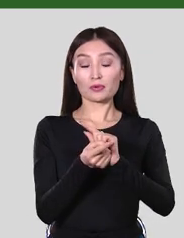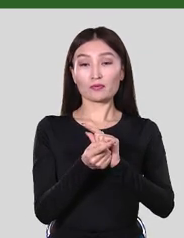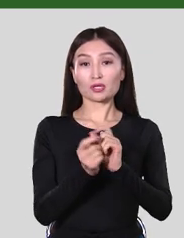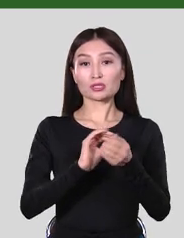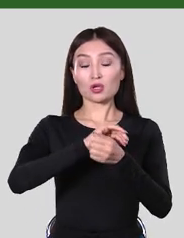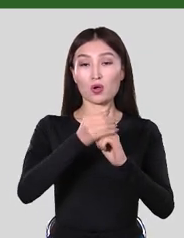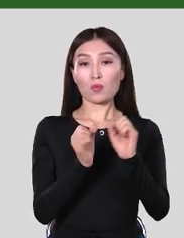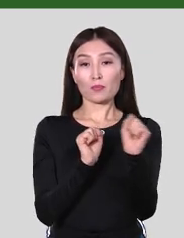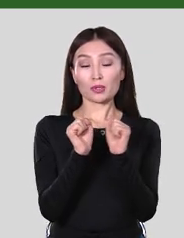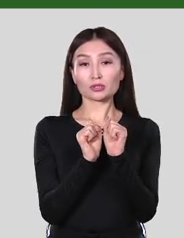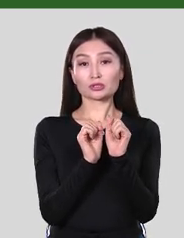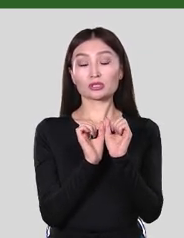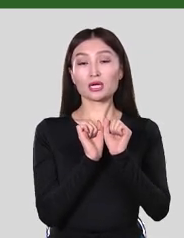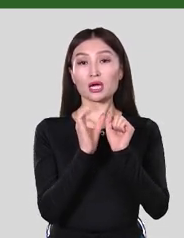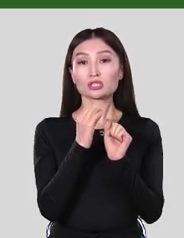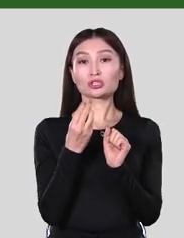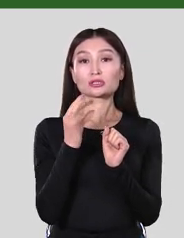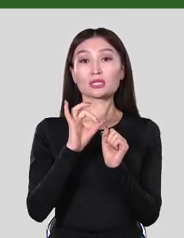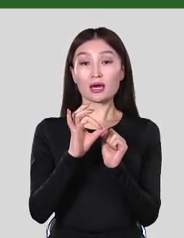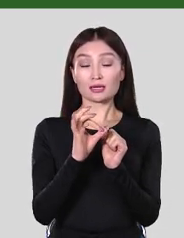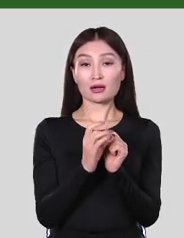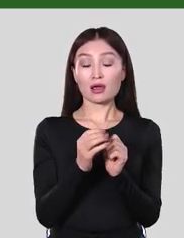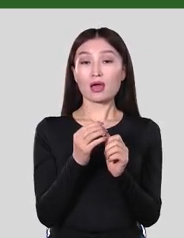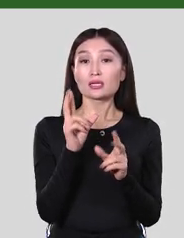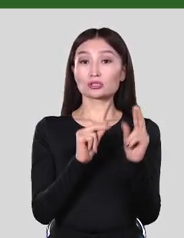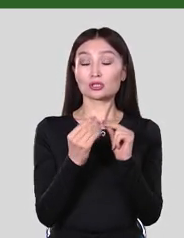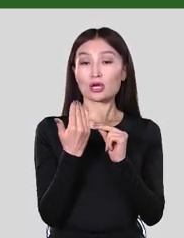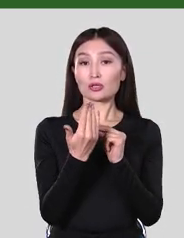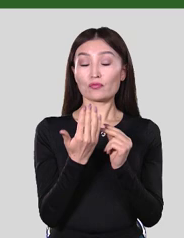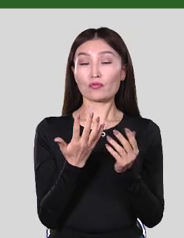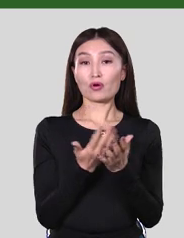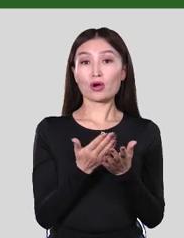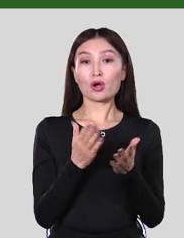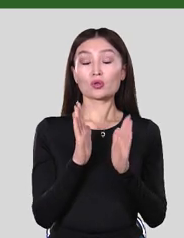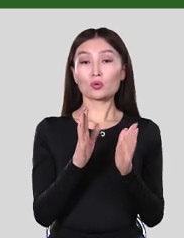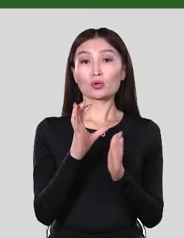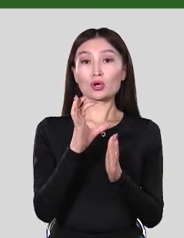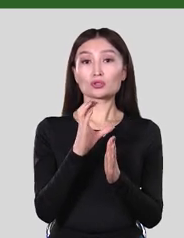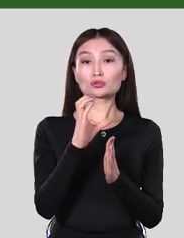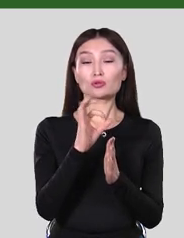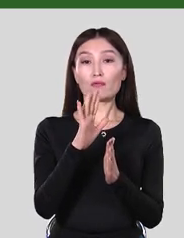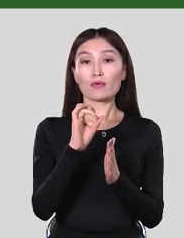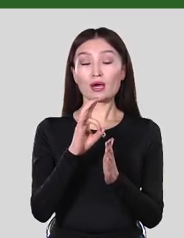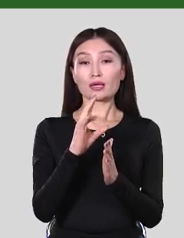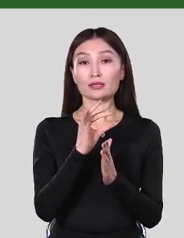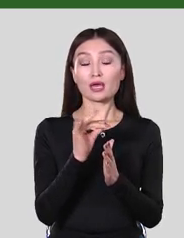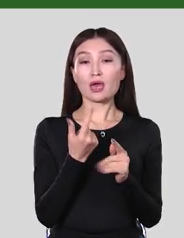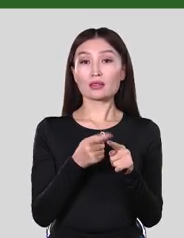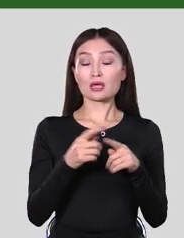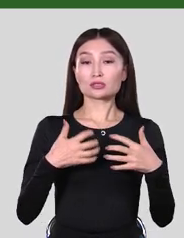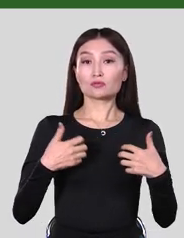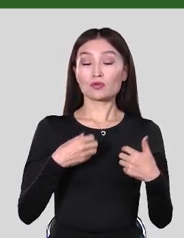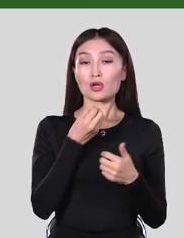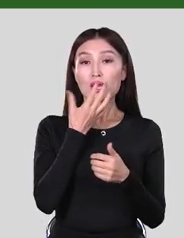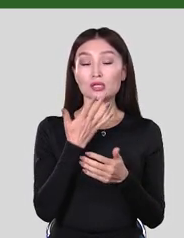покрытый прочный броней шар. Правда, считать броненосца обитателем только саван нельзя. Это животное